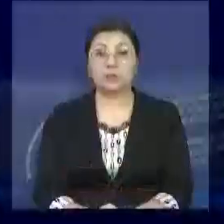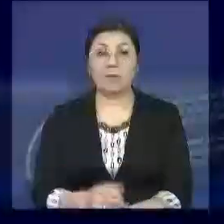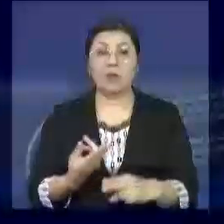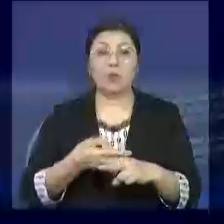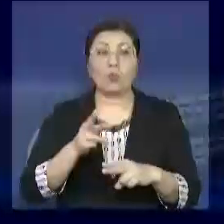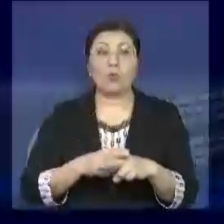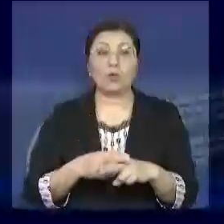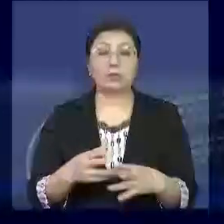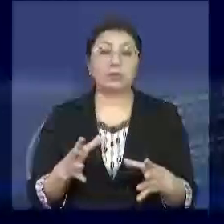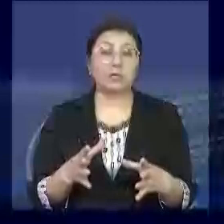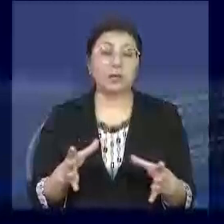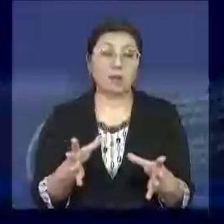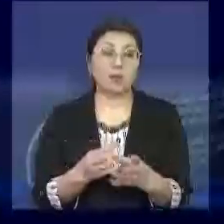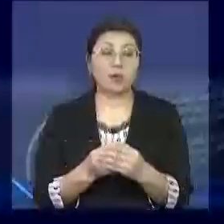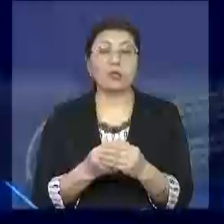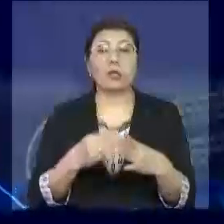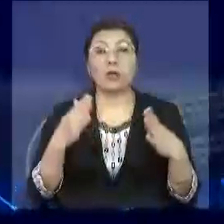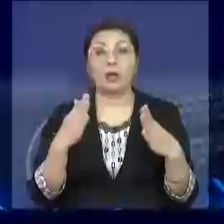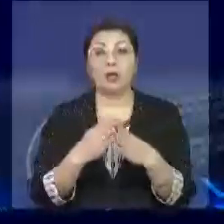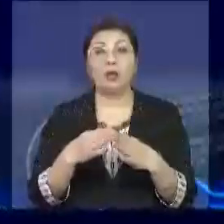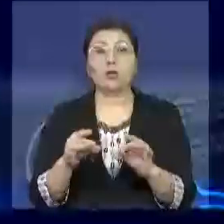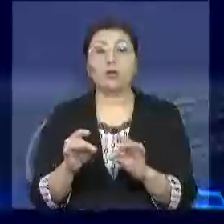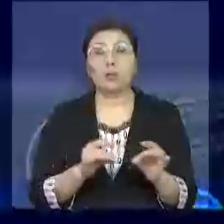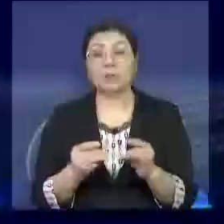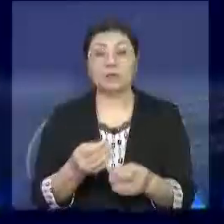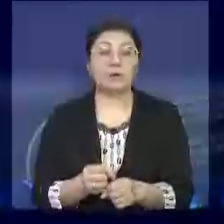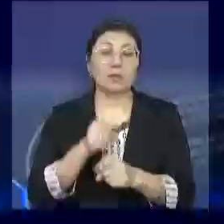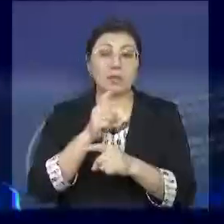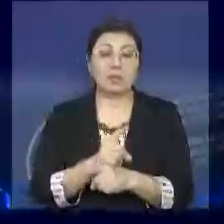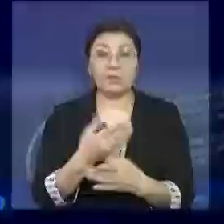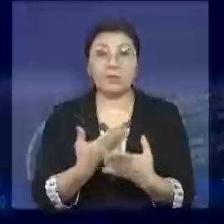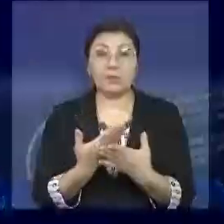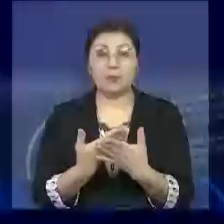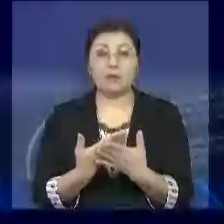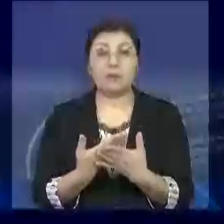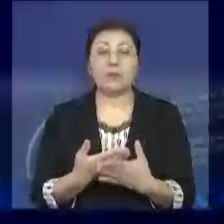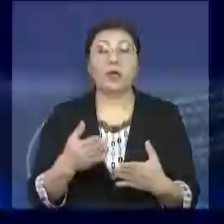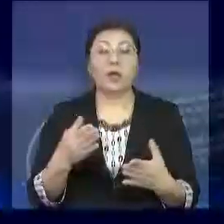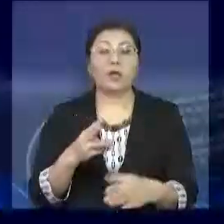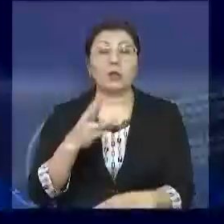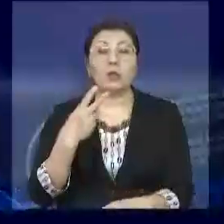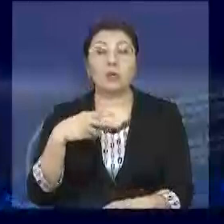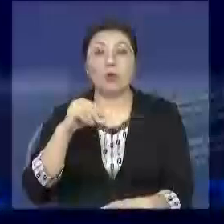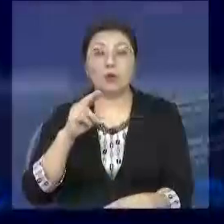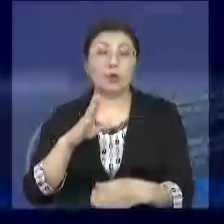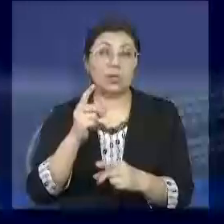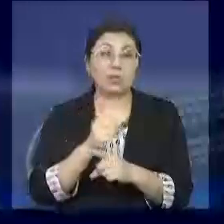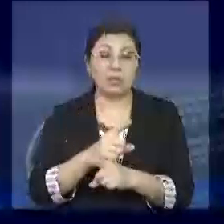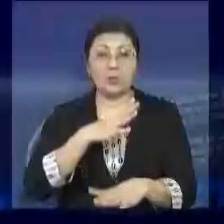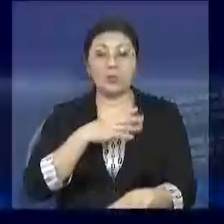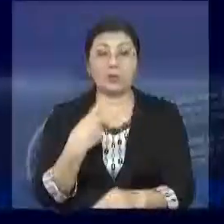осы ортақ мүлікке қойылған тыйым. Егер де ортақ мүлікке тыйым қойылған жағдайда,